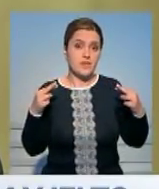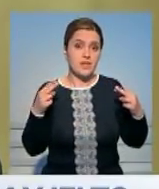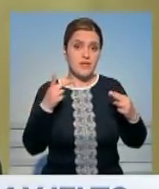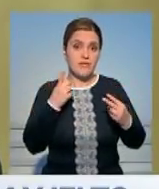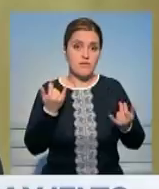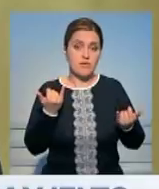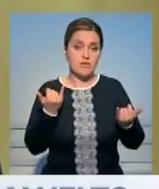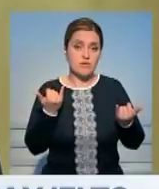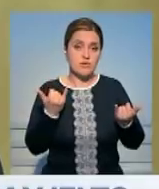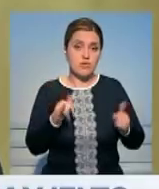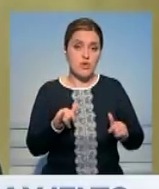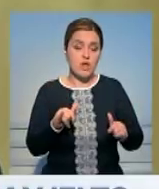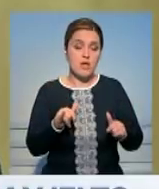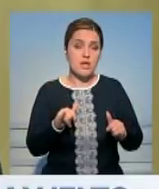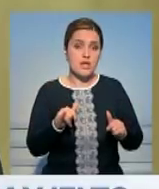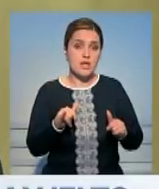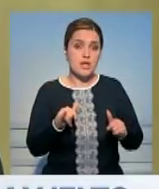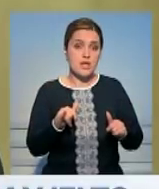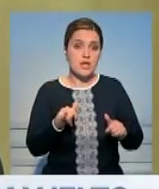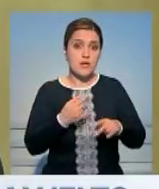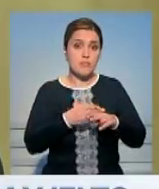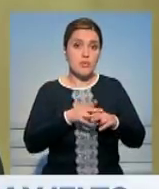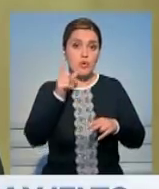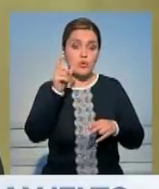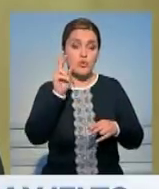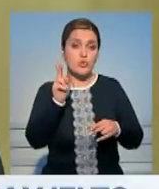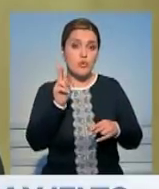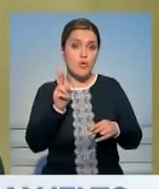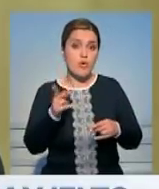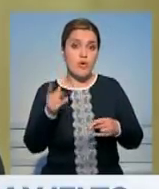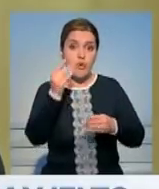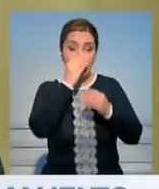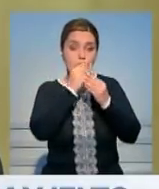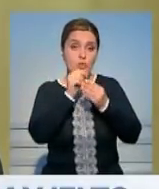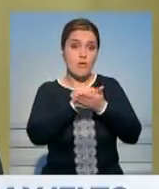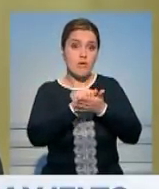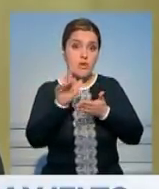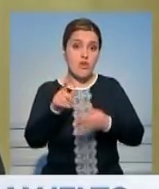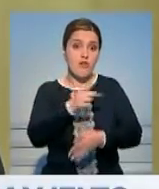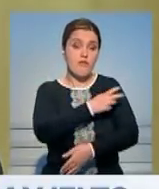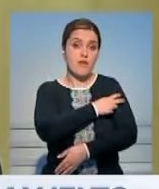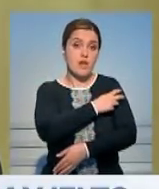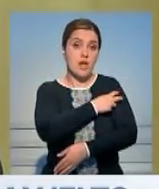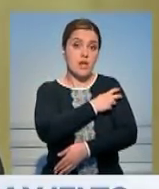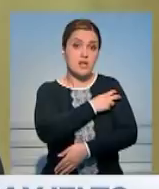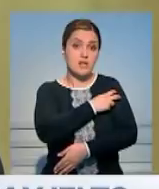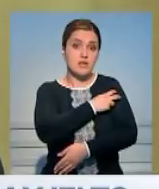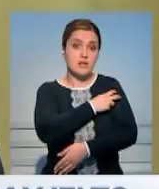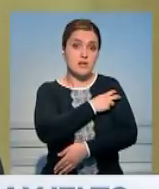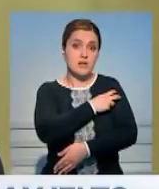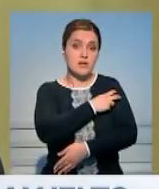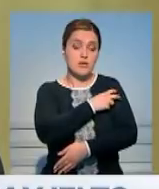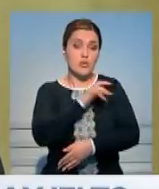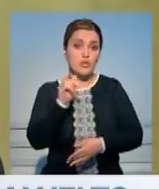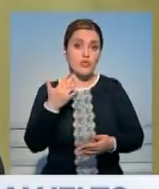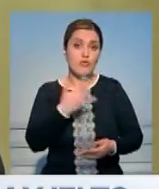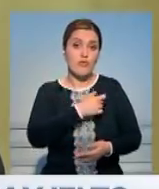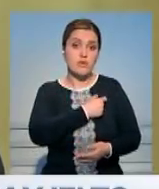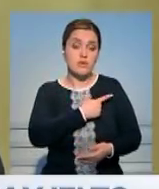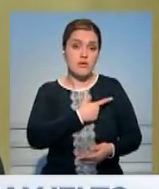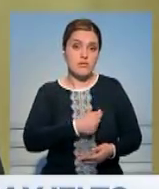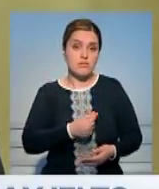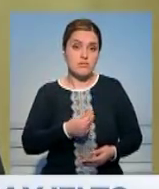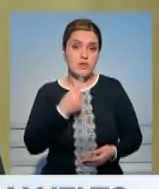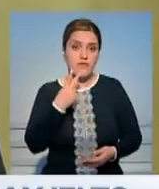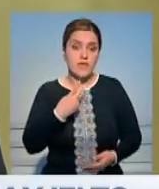человек, это врач уже. Это же все те, кто имеет эти поддельные сертификаты, это врачи. Они уже дипломированные врачи, понимаете? И вдруг такой